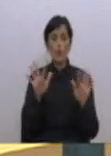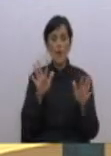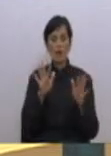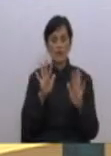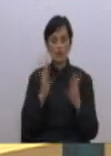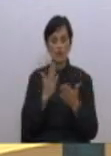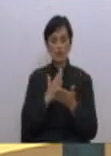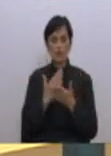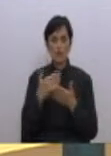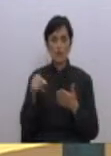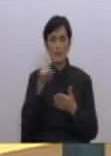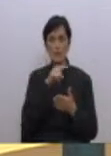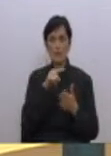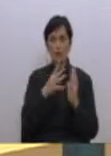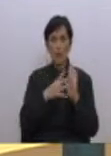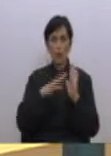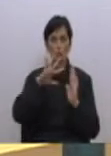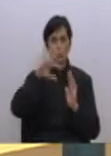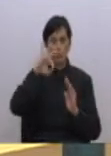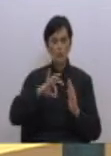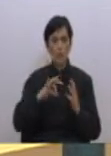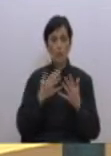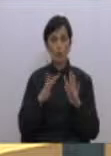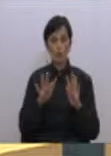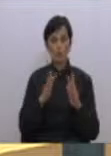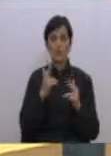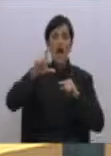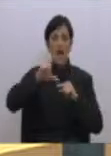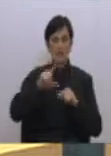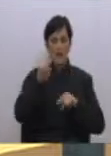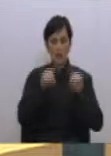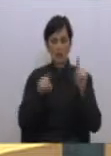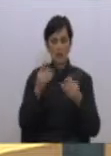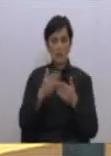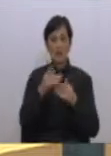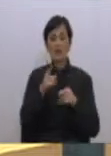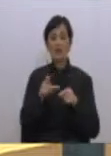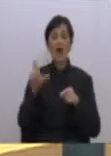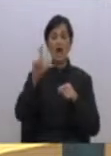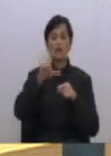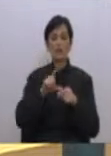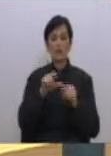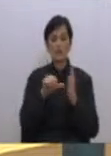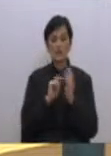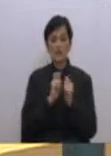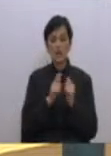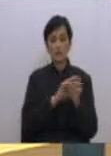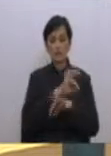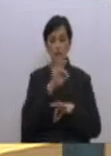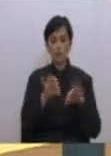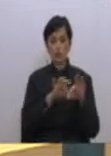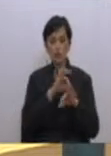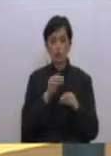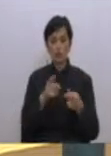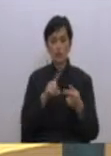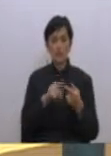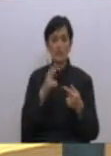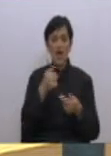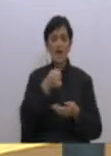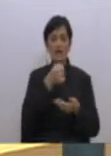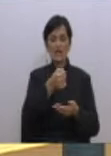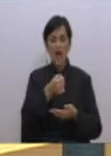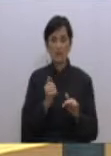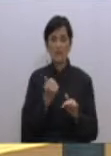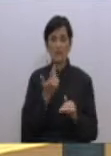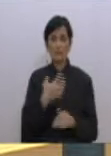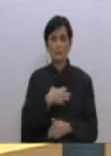aris, odhunda cu un procent de medic, dar și întruva și cada cearbe bit, cada cearbe ba zi, ta ai luat eu proiecte bisharge, dar mozitul grante bisharge, dar